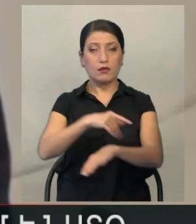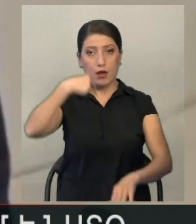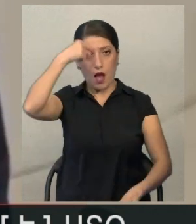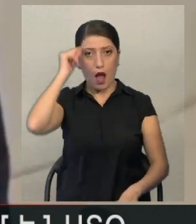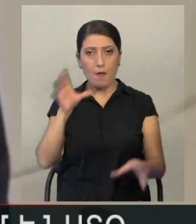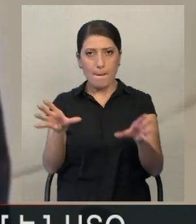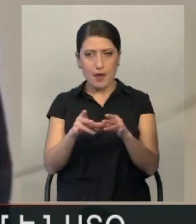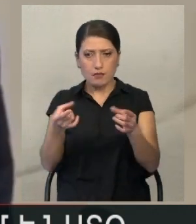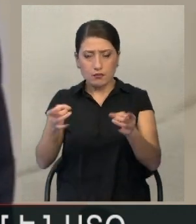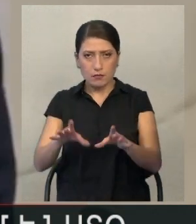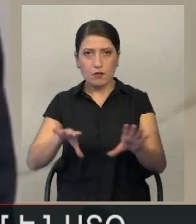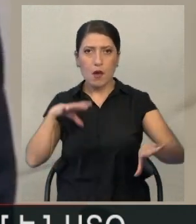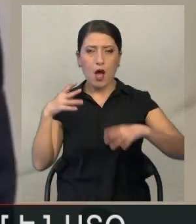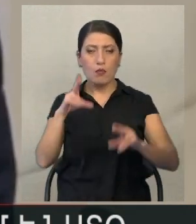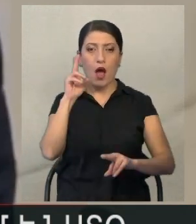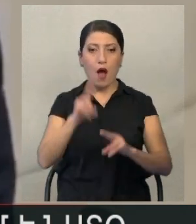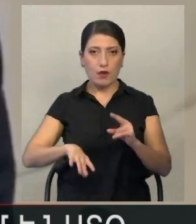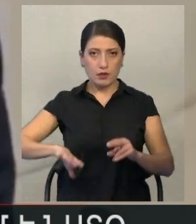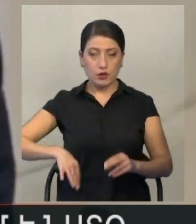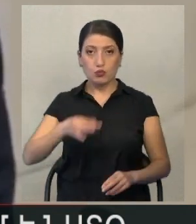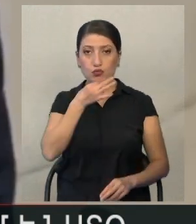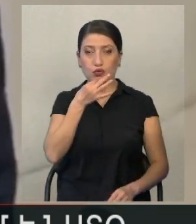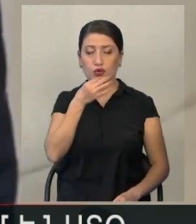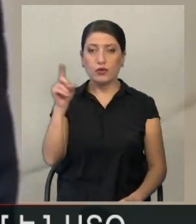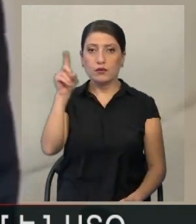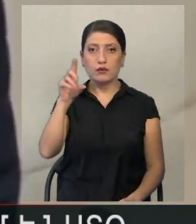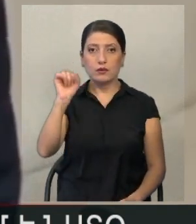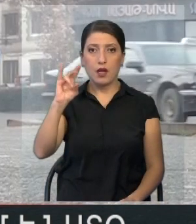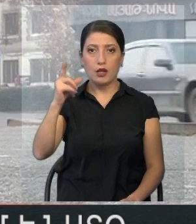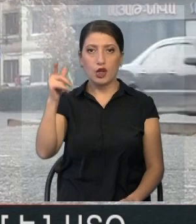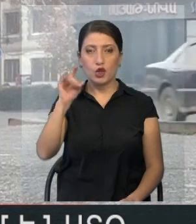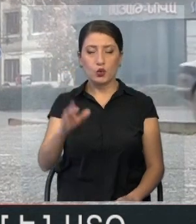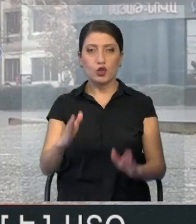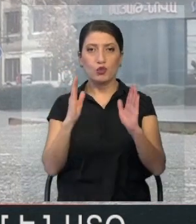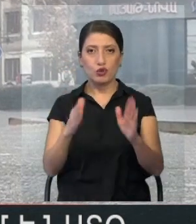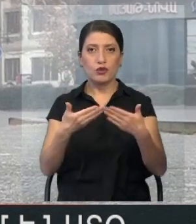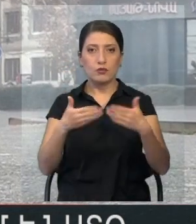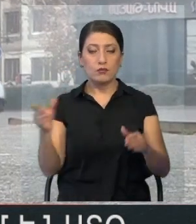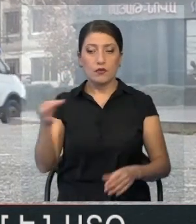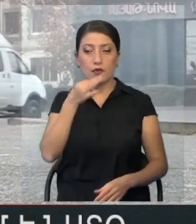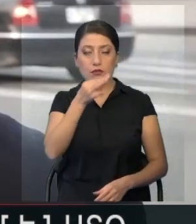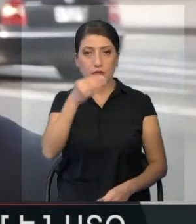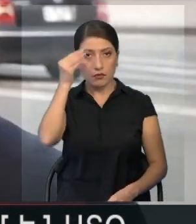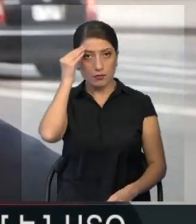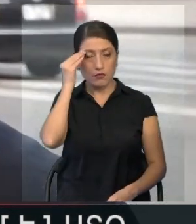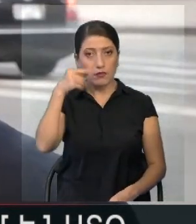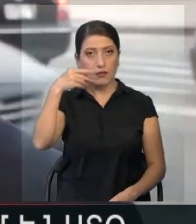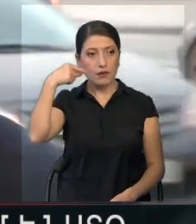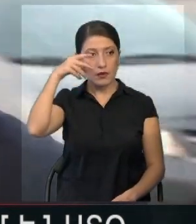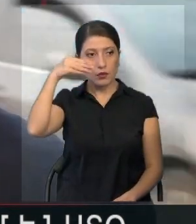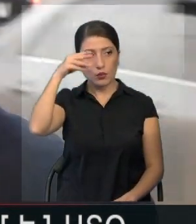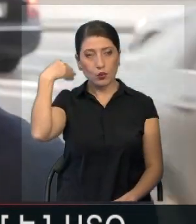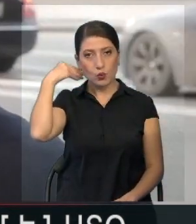կմնանք նույնիսկ մարզումների ավարտից հետո, մինչև Զանգեզուրի միջանցքի բացումը։ Նա ասել է, որ իբր թե Թուրքիայի և